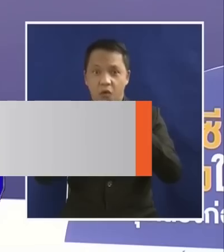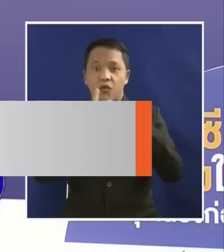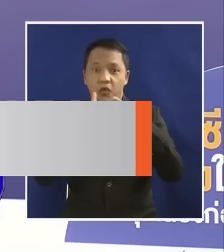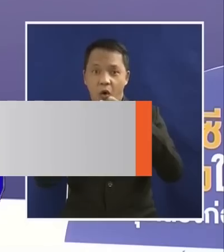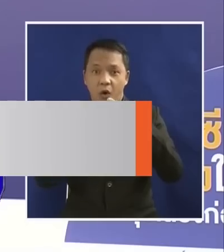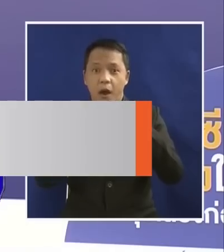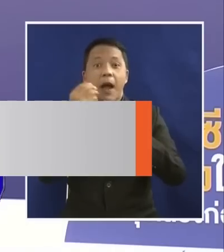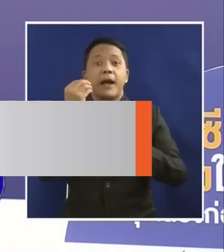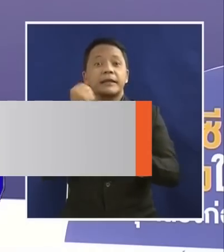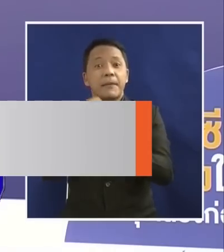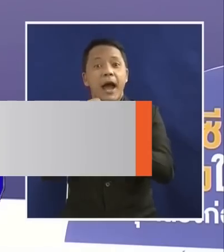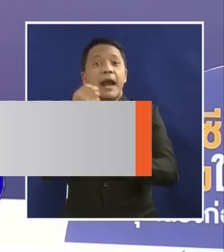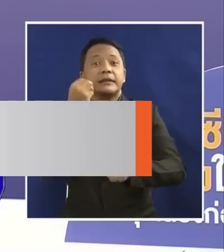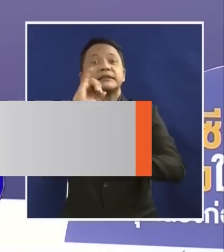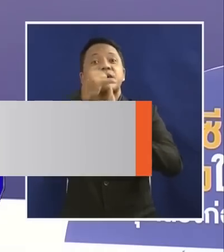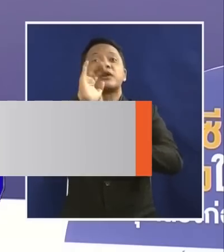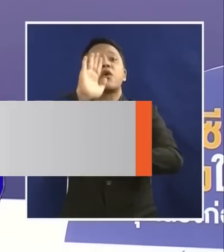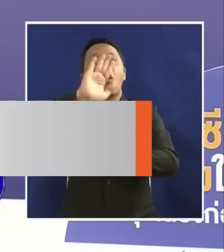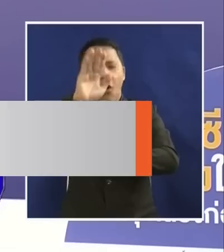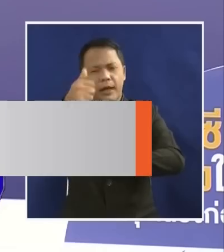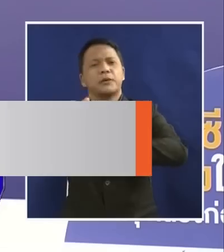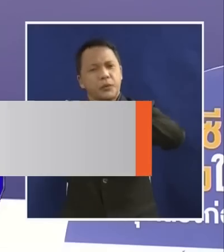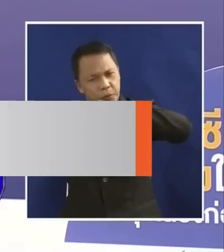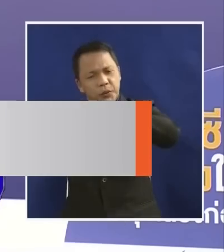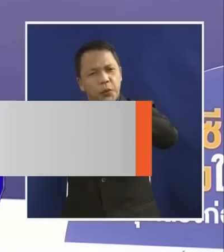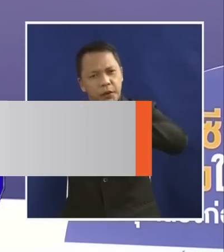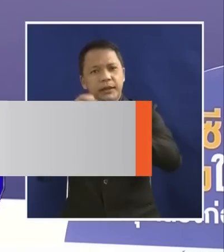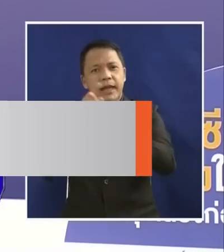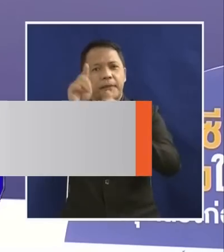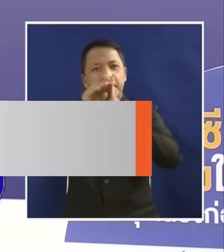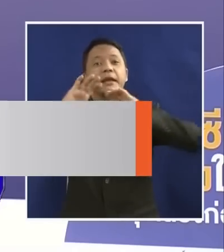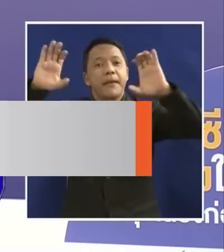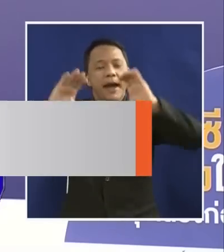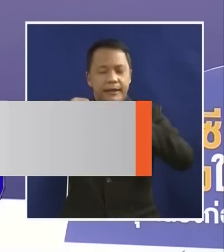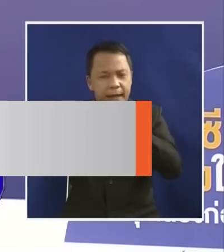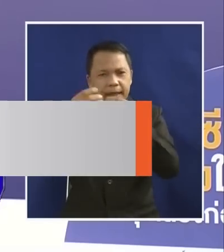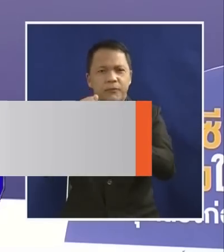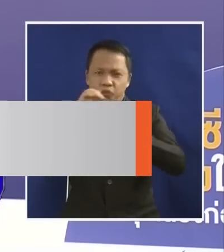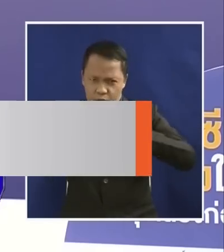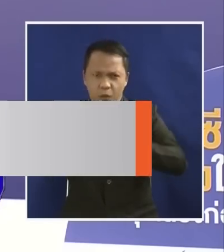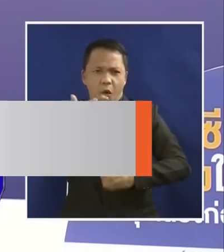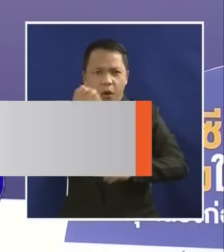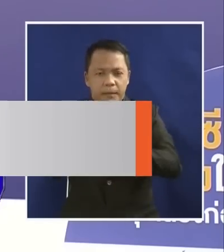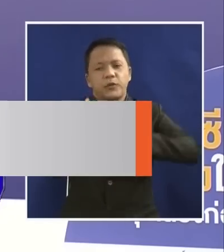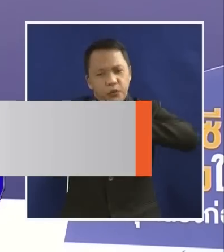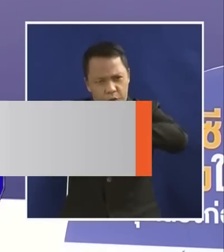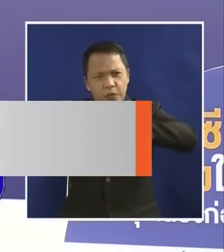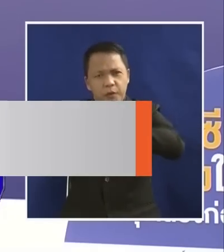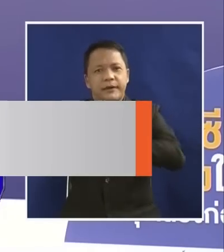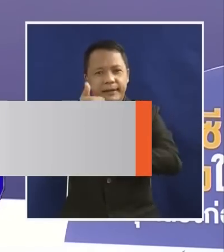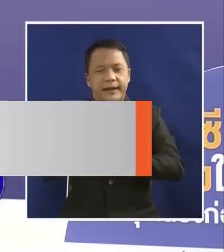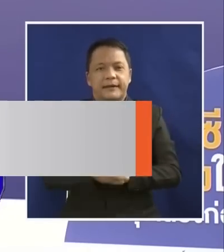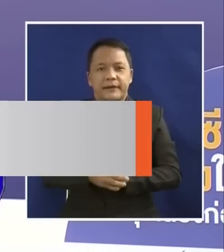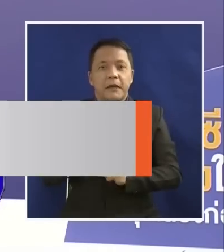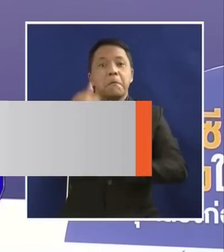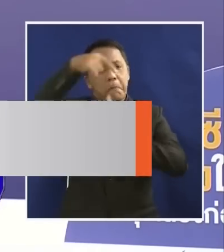work from home ได้ที่จังหวัดนั้นๆก็จะเป็นการดีนะครับตอบสนองต่อนโยบายของรัฐบาลและก็ความร่วมมือของภาคเอกชนนะครับก็จะ